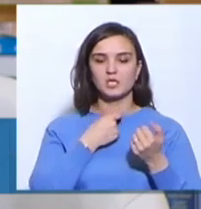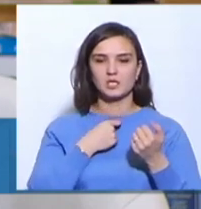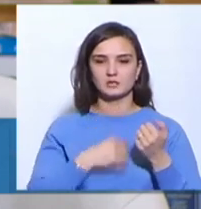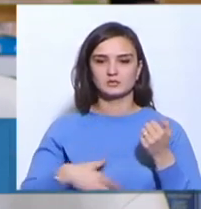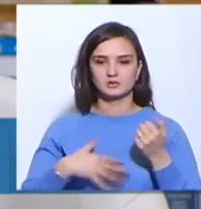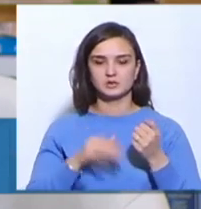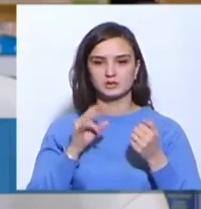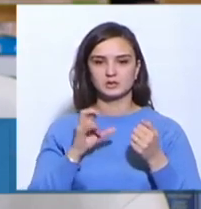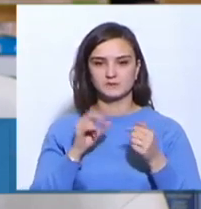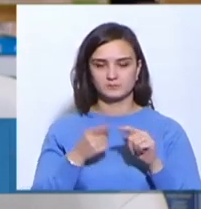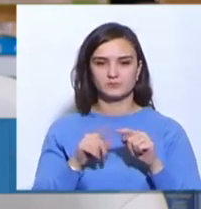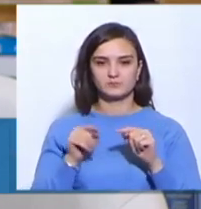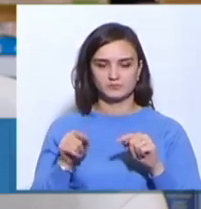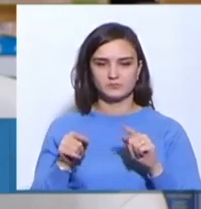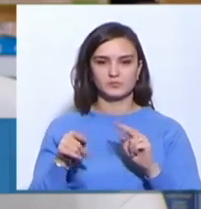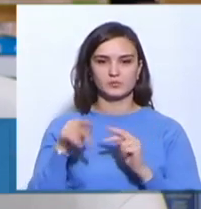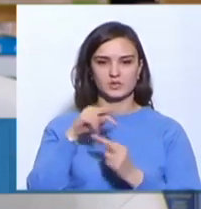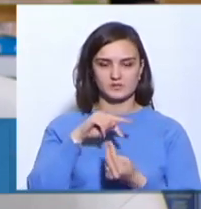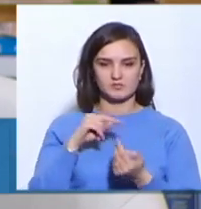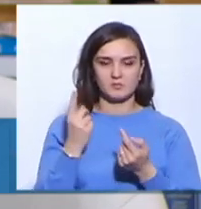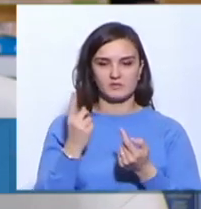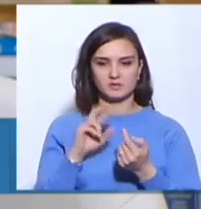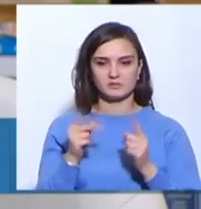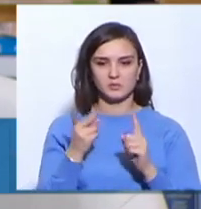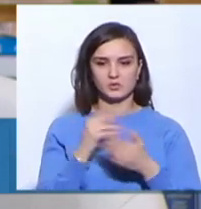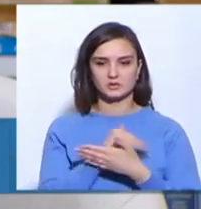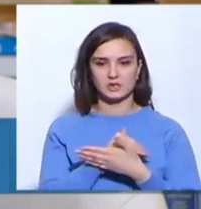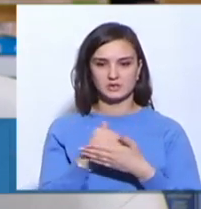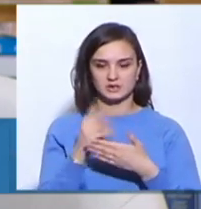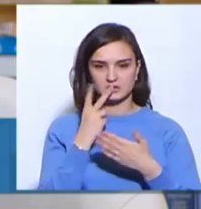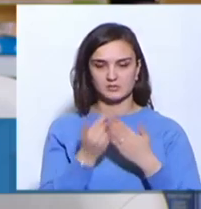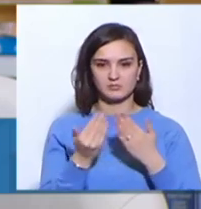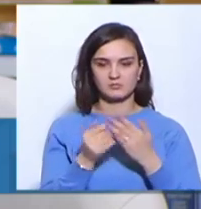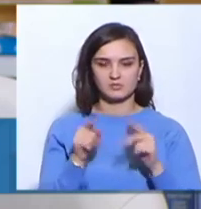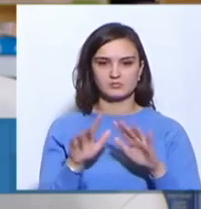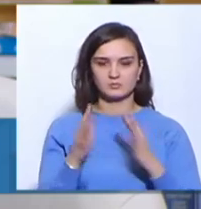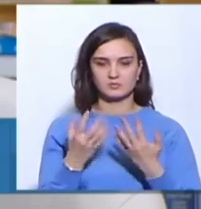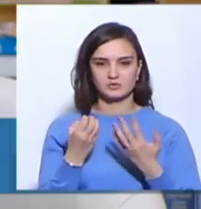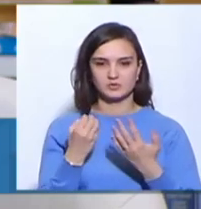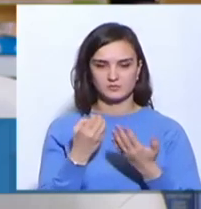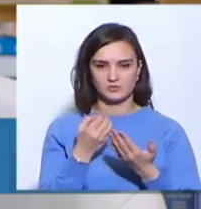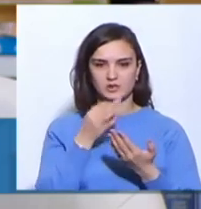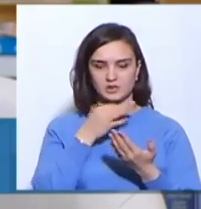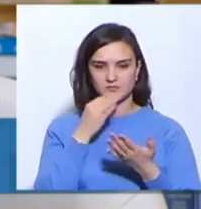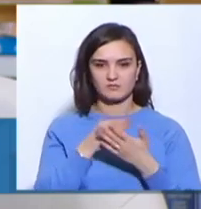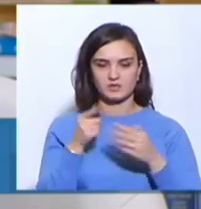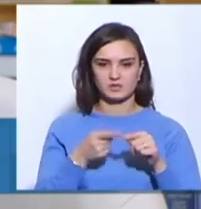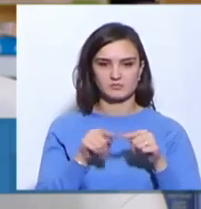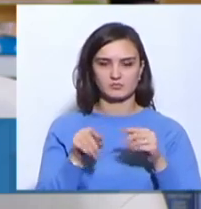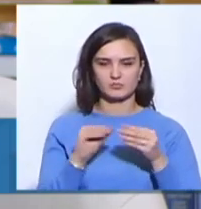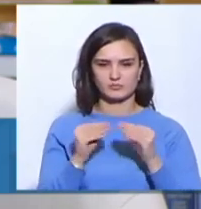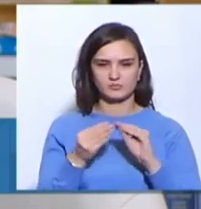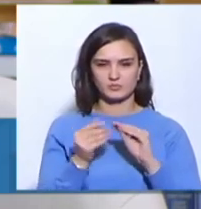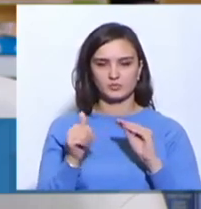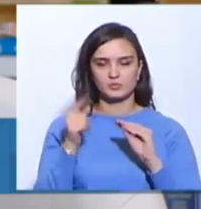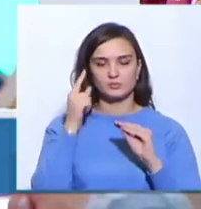უფრო გადმონაცვლებულია, ასე ვთქვათ, პირველ და მეორე სტადიაზე გამოვლენა და ამ შემთხვევაში ჯერ კიდევ გვაქვს ეს პრობლემა.